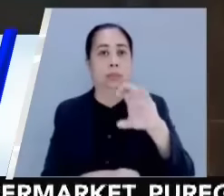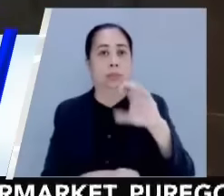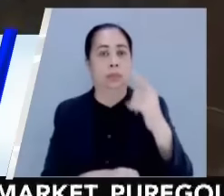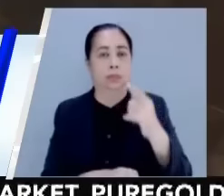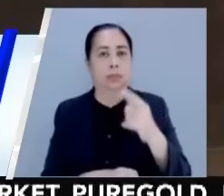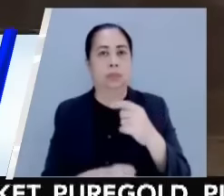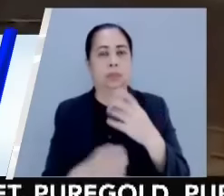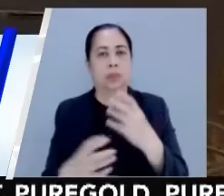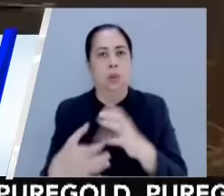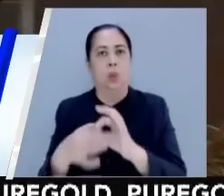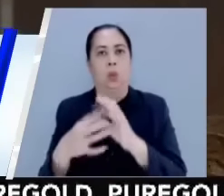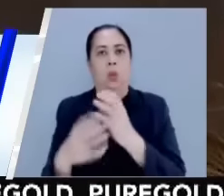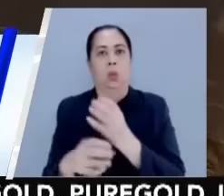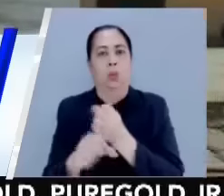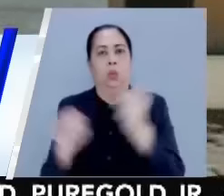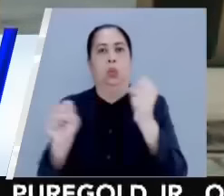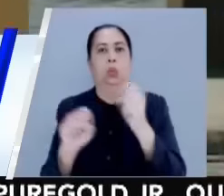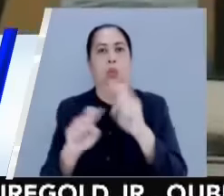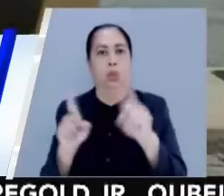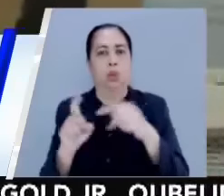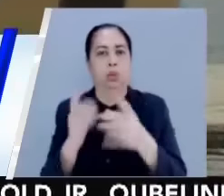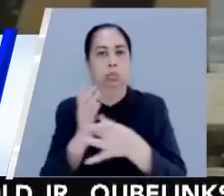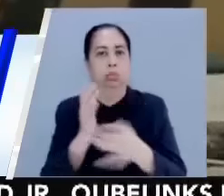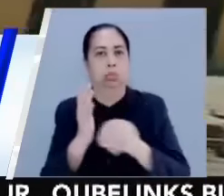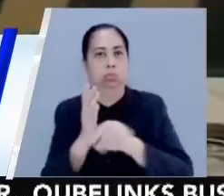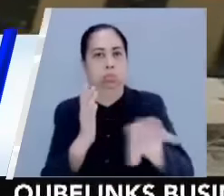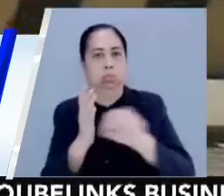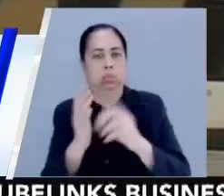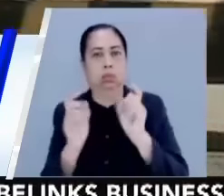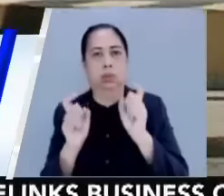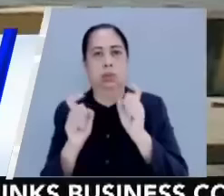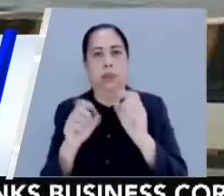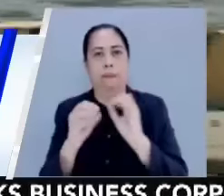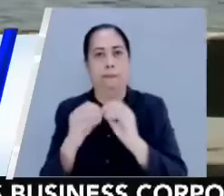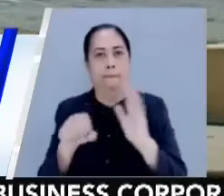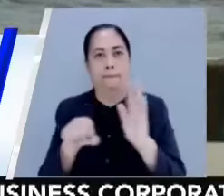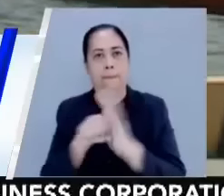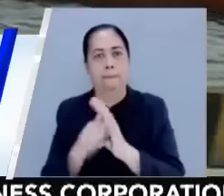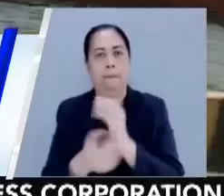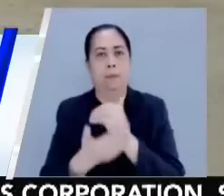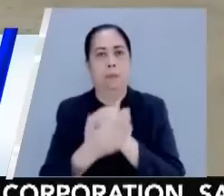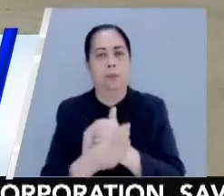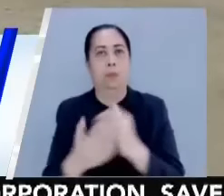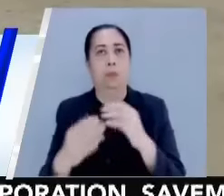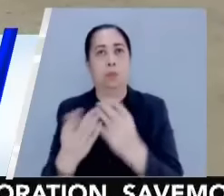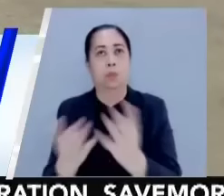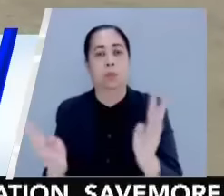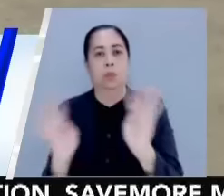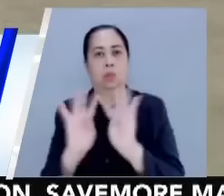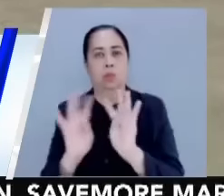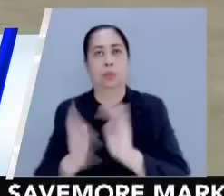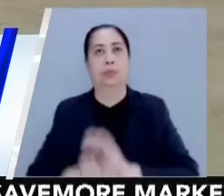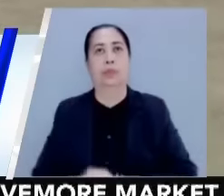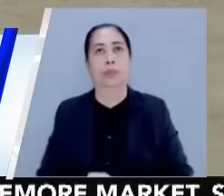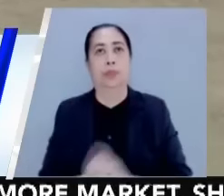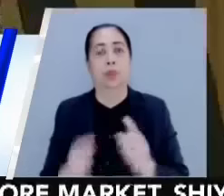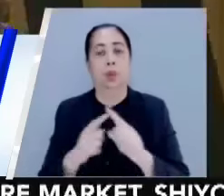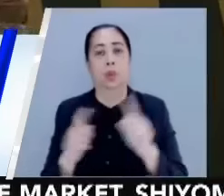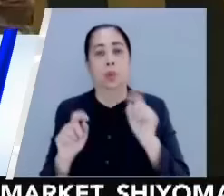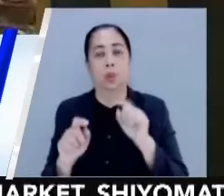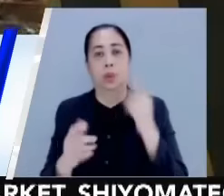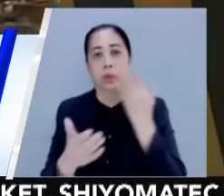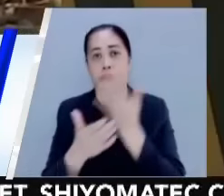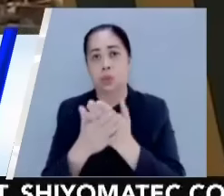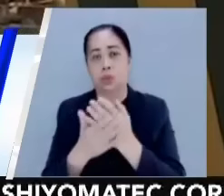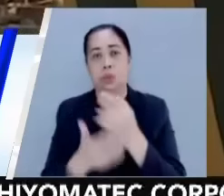ang pinangangambahang oil spill noon at agad nalagyan ng oil spill boom ang paligid. Nang puntahan ito ng GMA